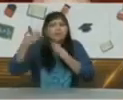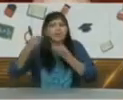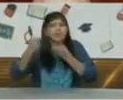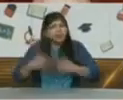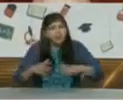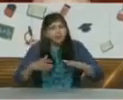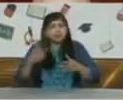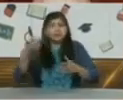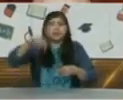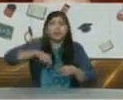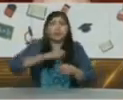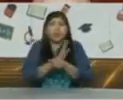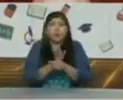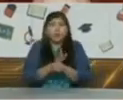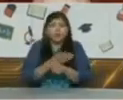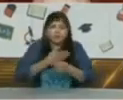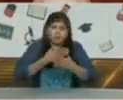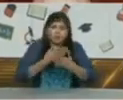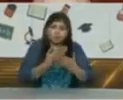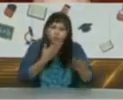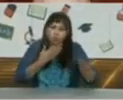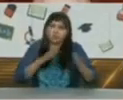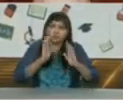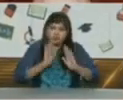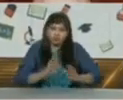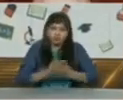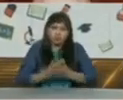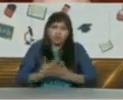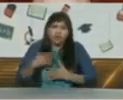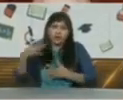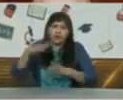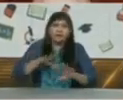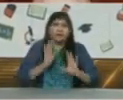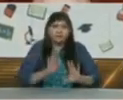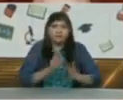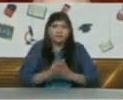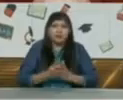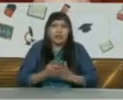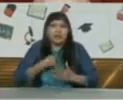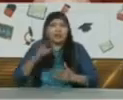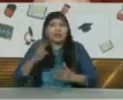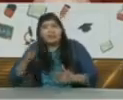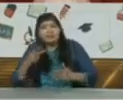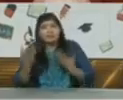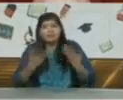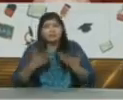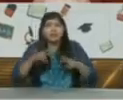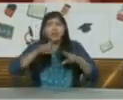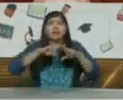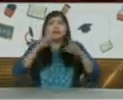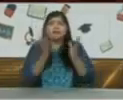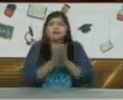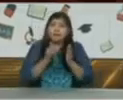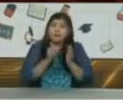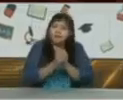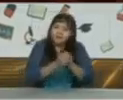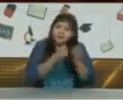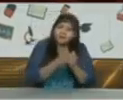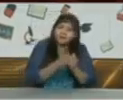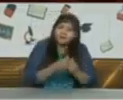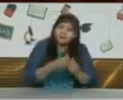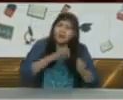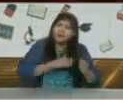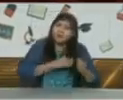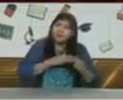कोरोना ने सोशल डिस्टेंसिंग के लिए मजबूर किया, लेकिन परिवारों में